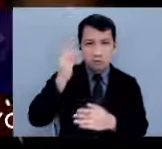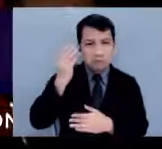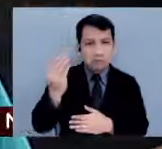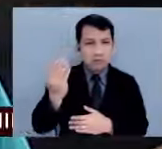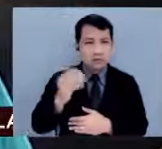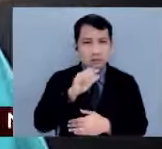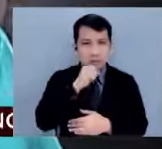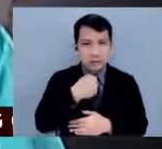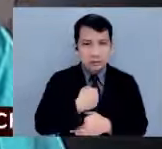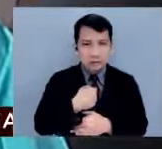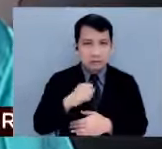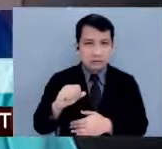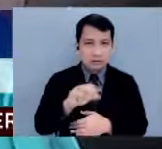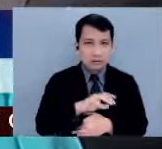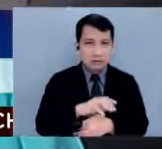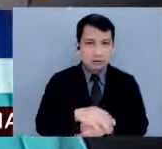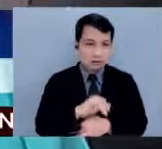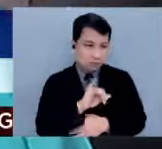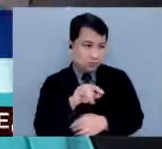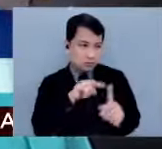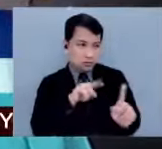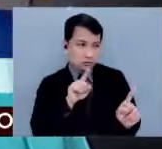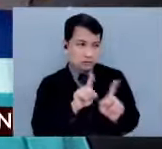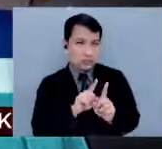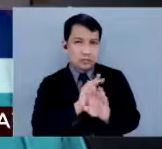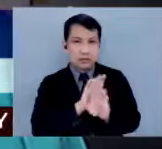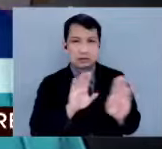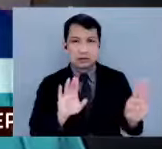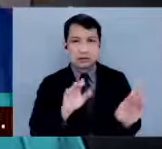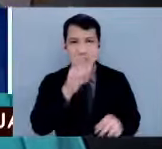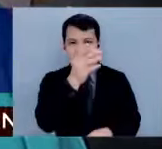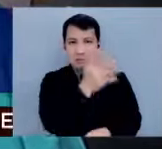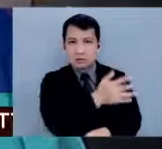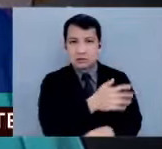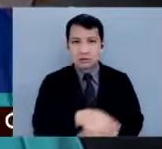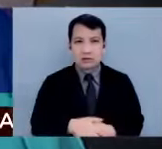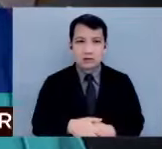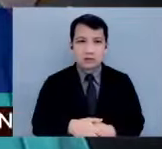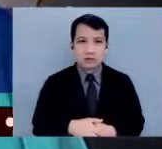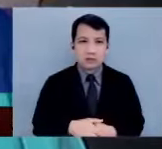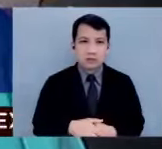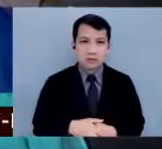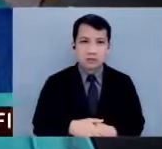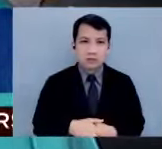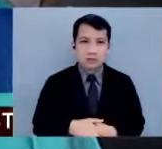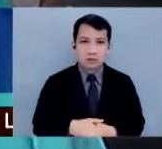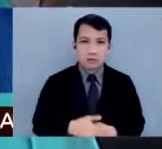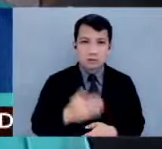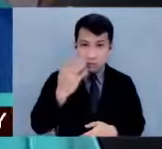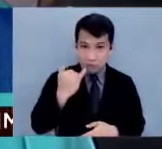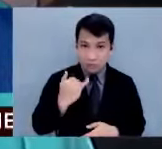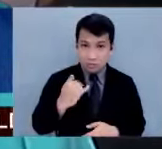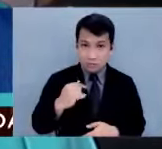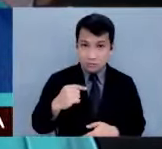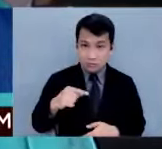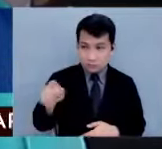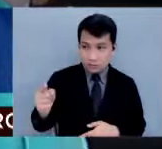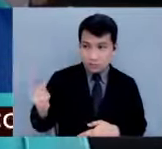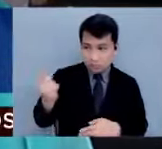citizen. Kung hindi ko kilala, hindi ko siya pinapansin. Hindi ko siya, kasi kung kausapin mo